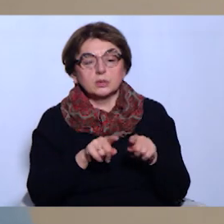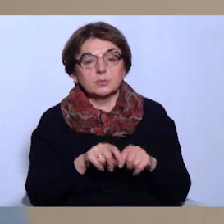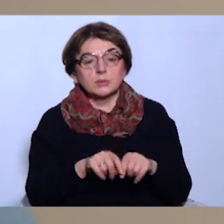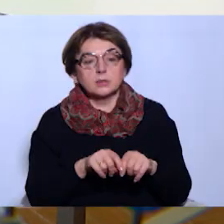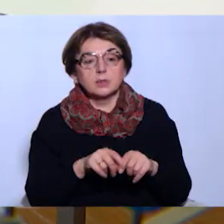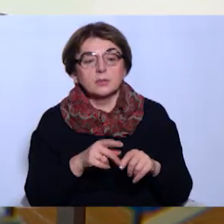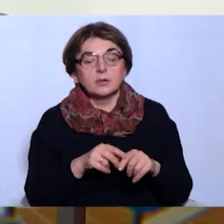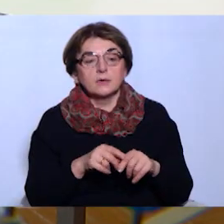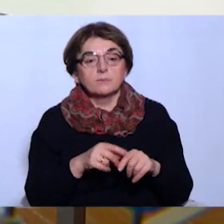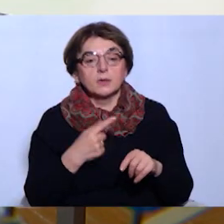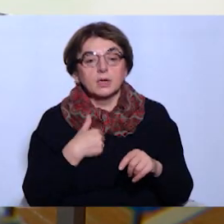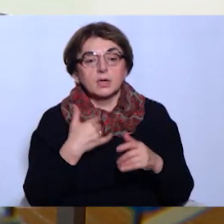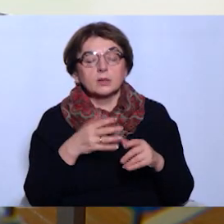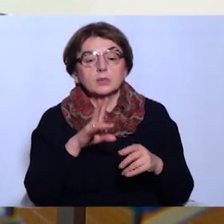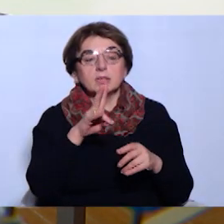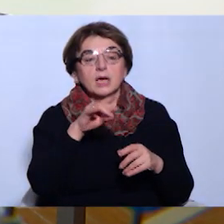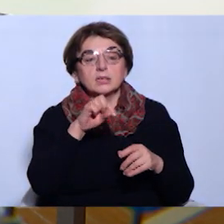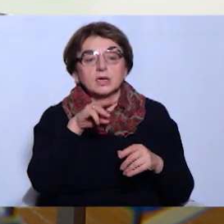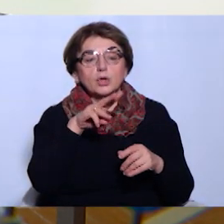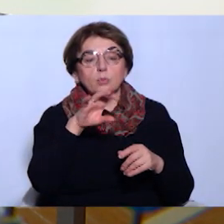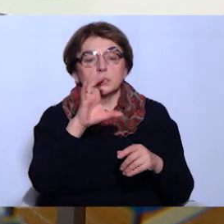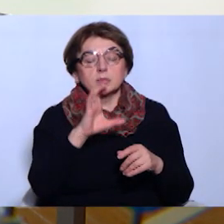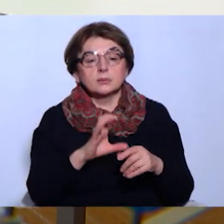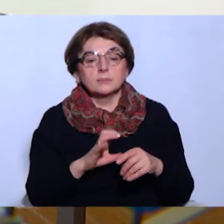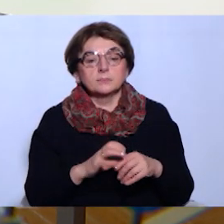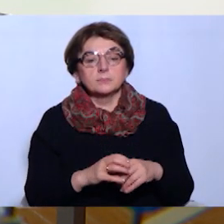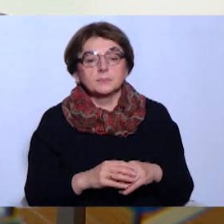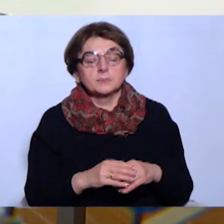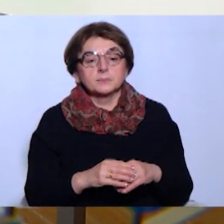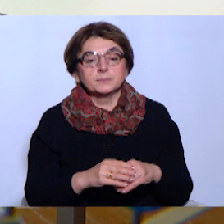ურთიერთქმედებს. Მაშასე ეხა ვიღებთ ნატრიუმის